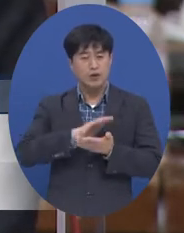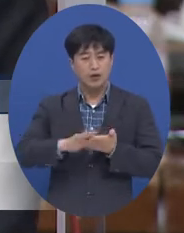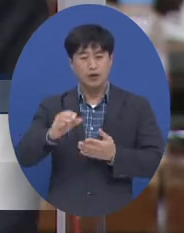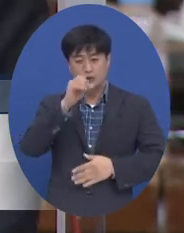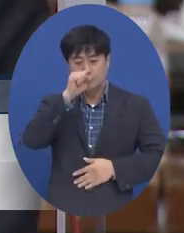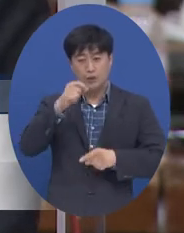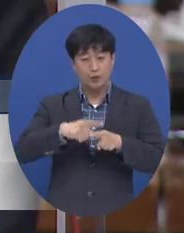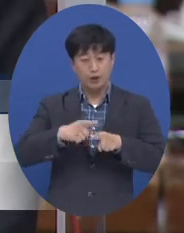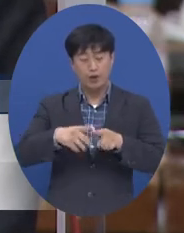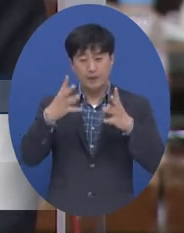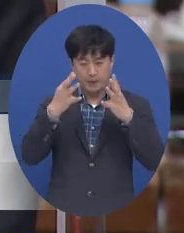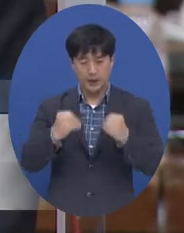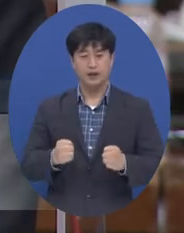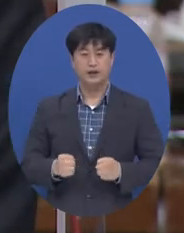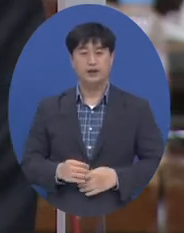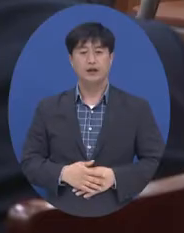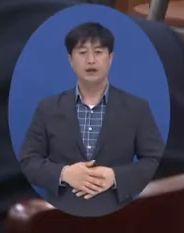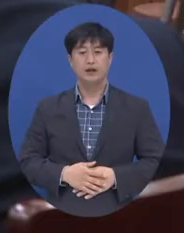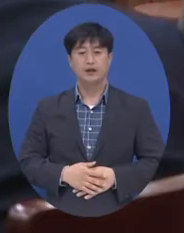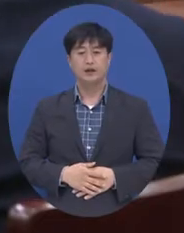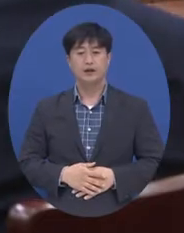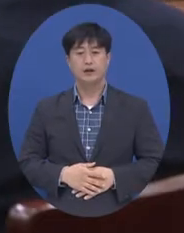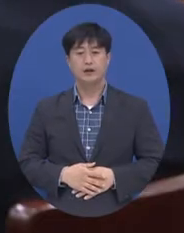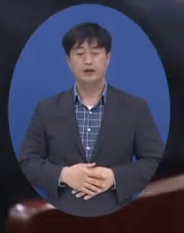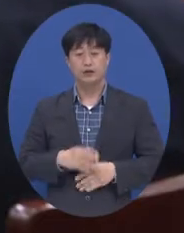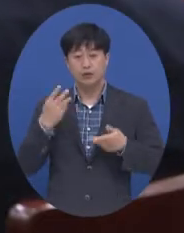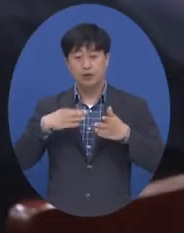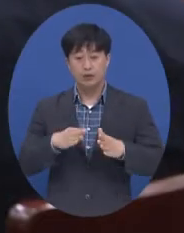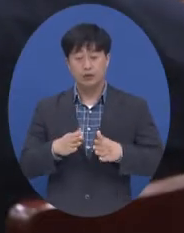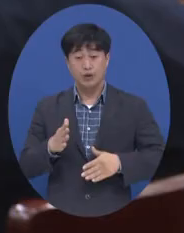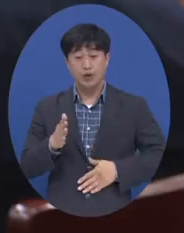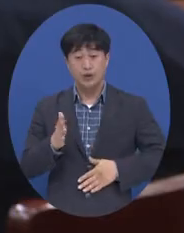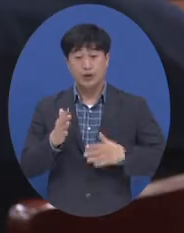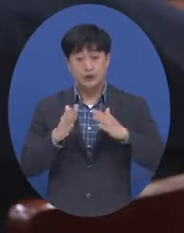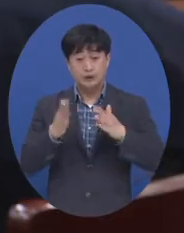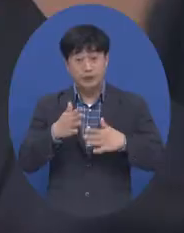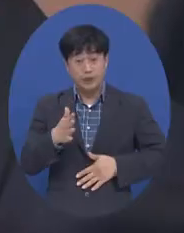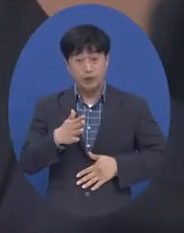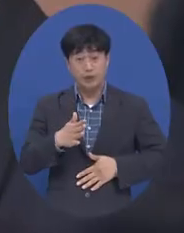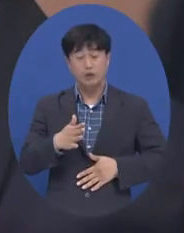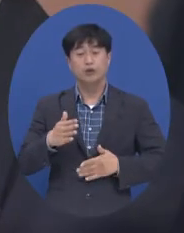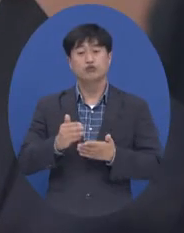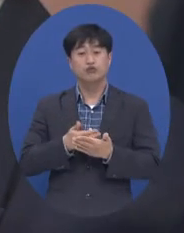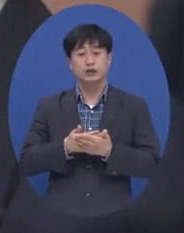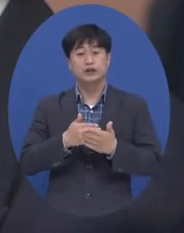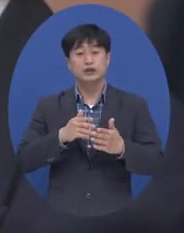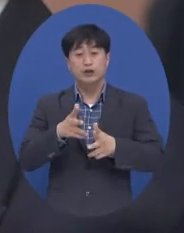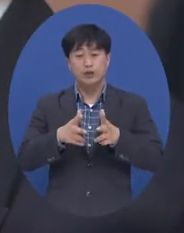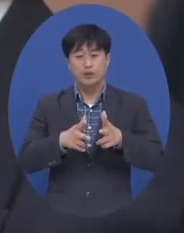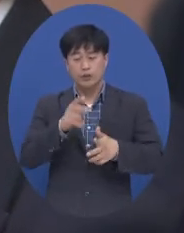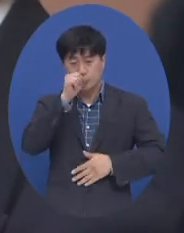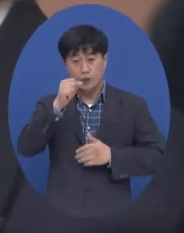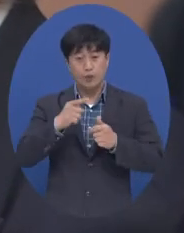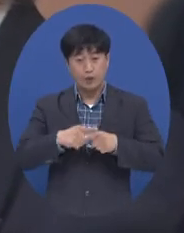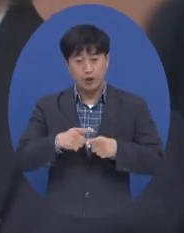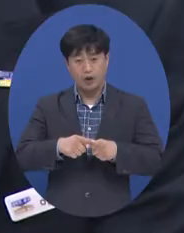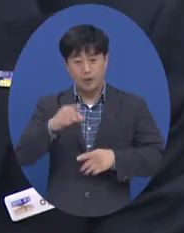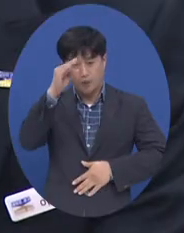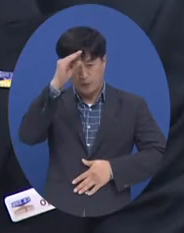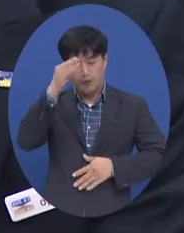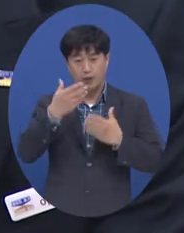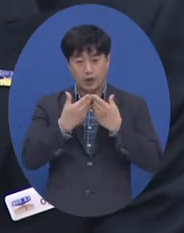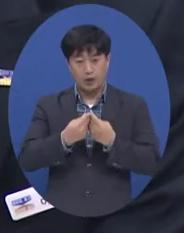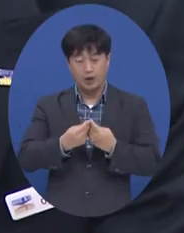이런 호평도 많이 나왔습니다. 경기도의 빈집 정비 사업도 좋은 평가를 받았고, 모범적 사례로 나아가길